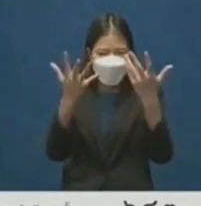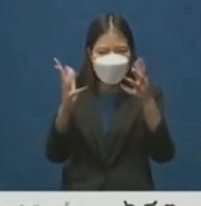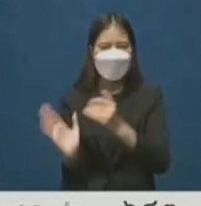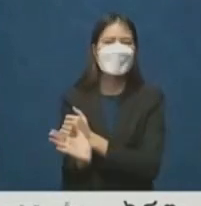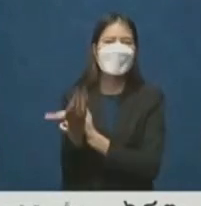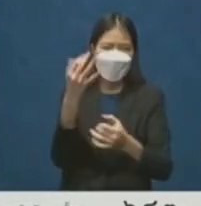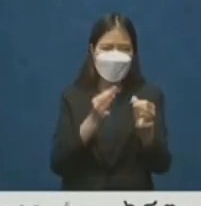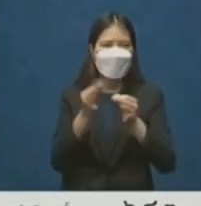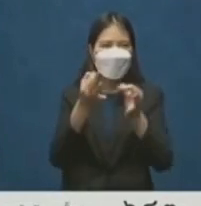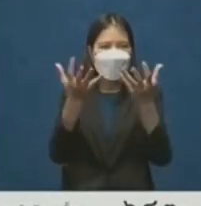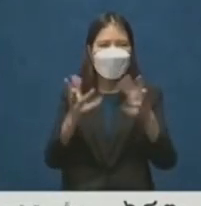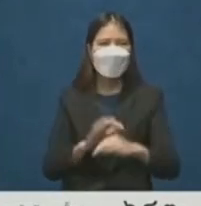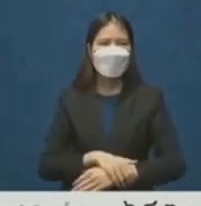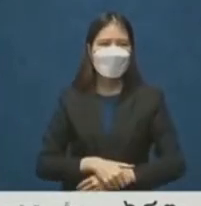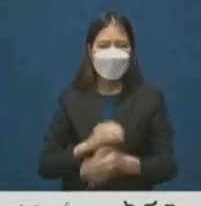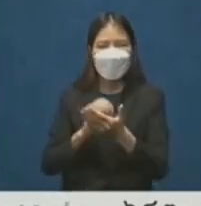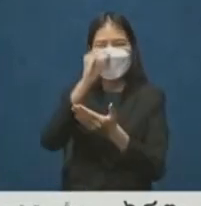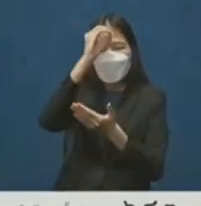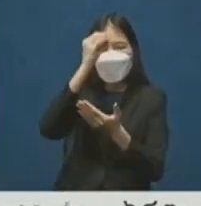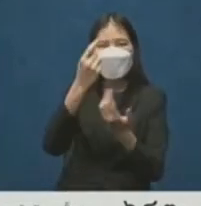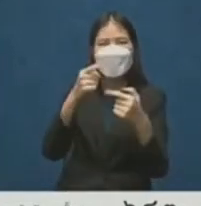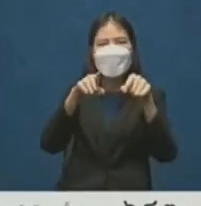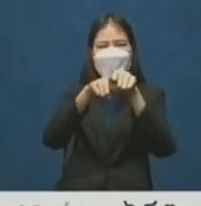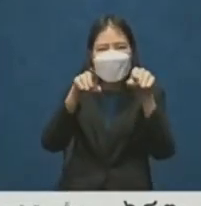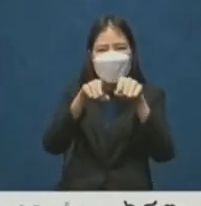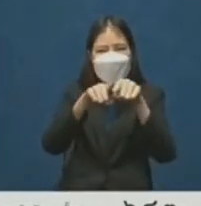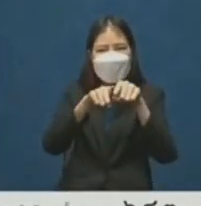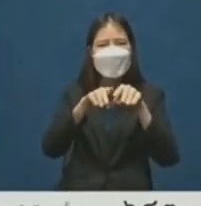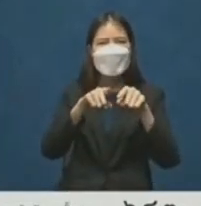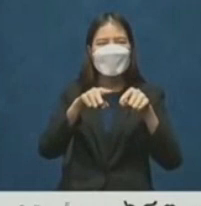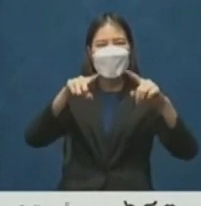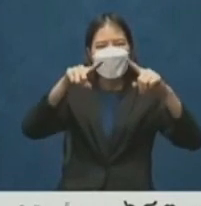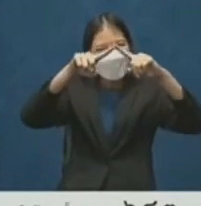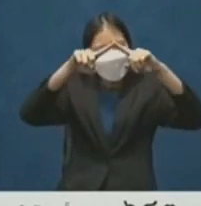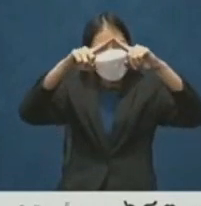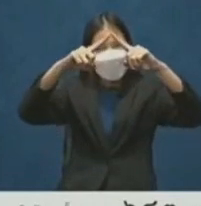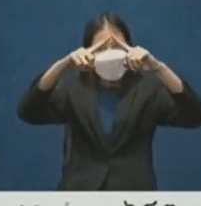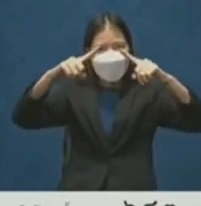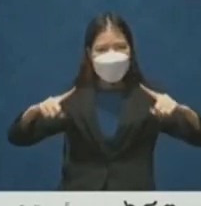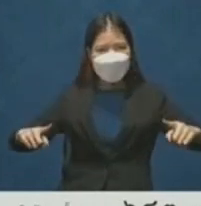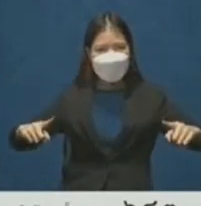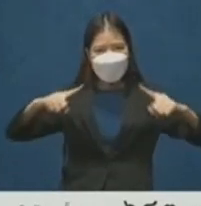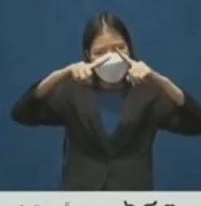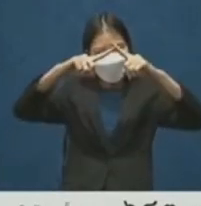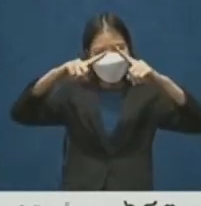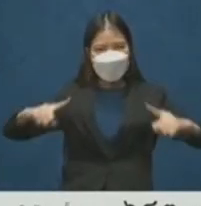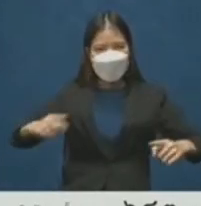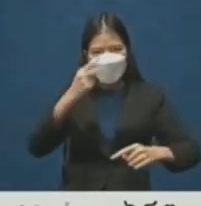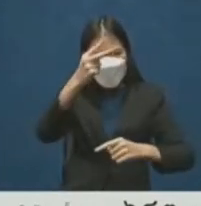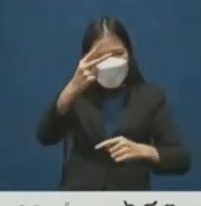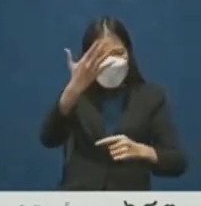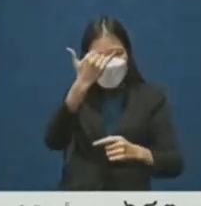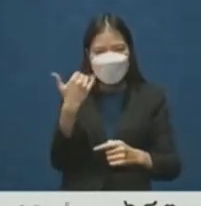ผมอภิปรายไปแล้วเมื่อเช้าเนี่ยการศึกษาไทยเปรียบเสมือนรูปพีระมิดฉะนั้นเราม